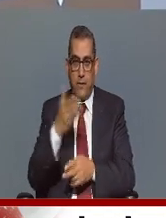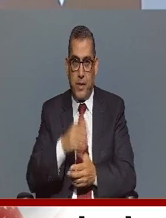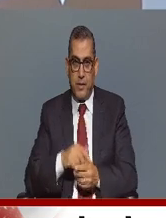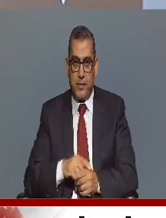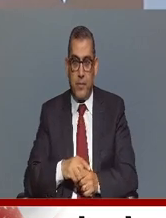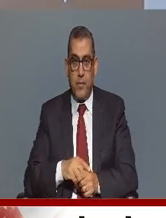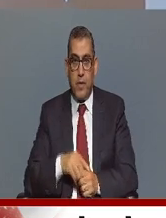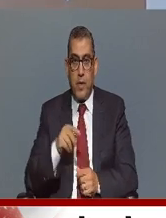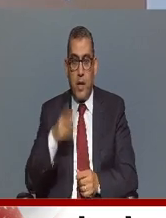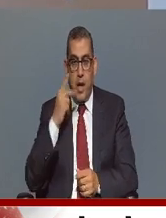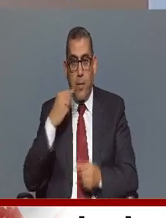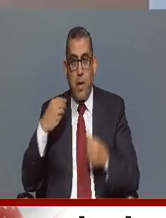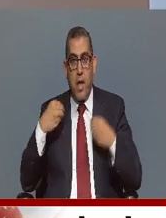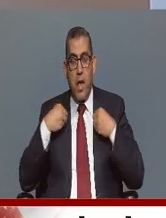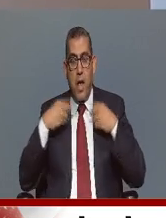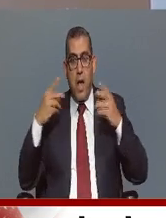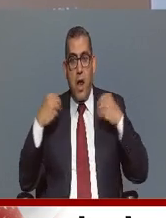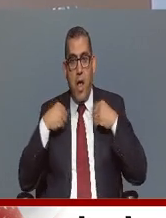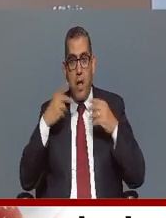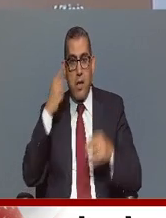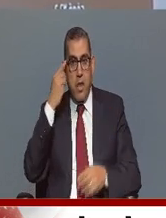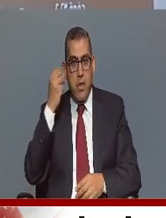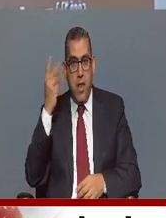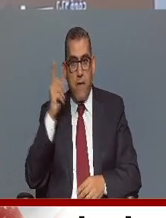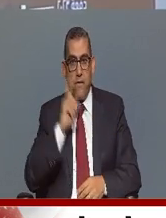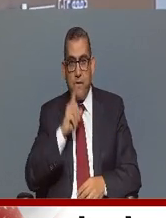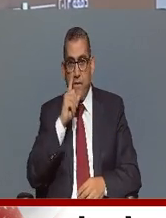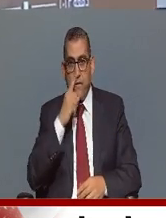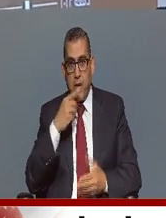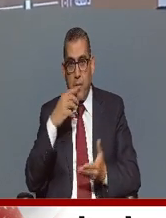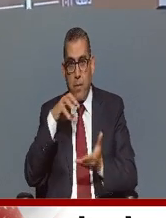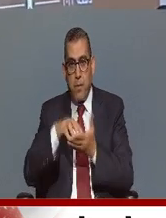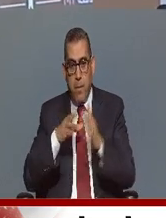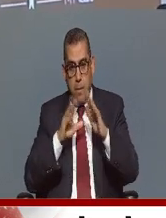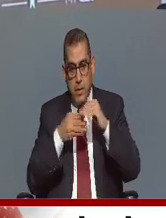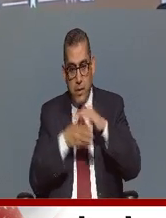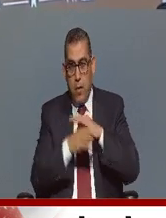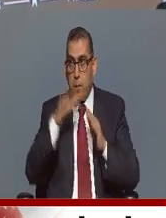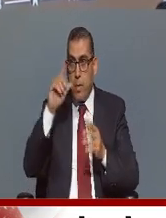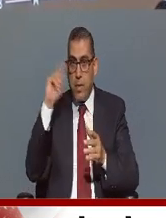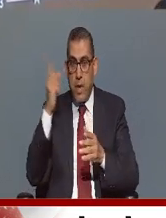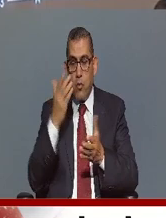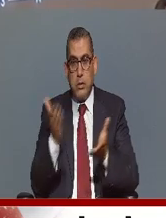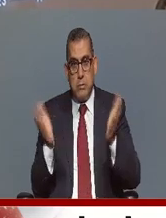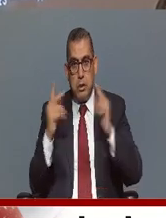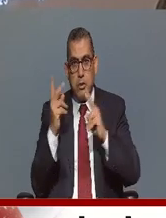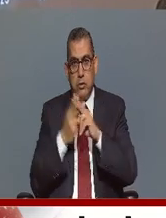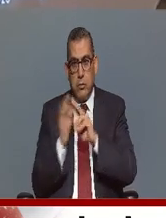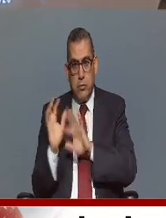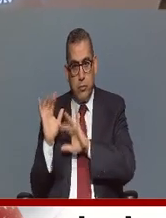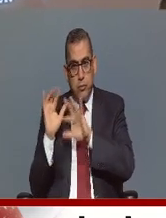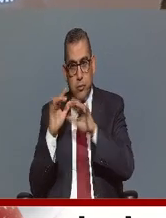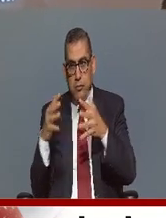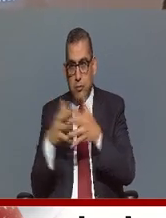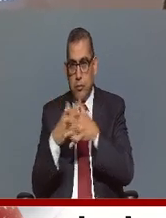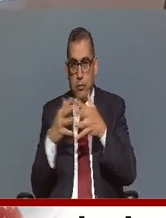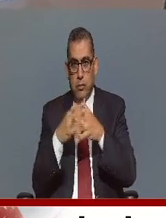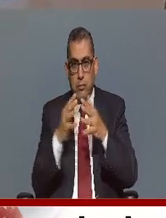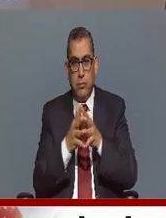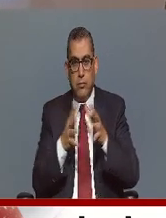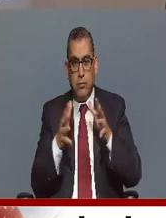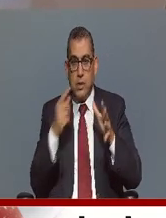في مجال الرياضة الثقافية والفنية على المستوى المحلي والدولي، بتزداد أعداد المشاركين في المهرجانات كل